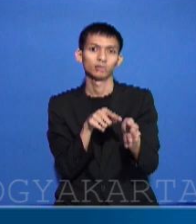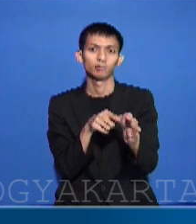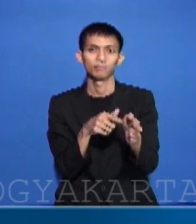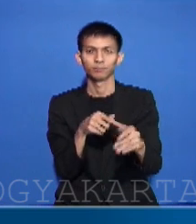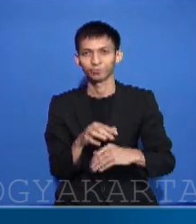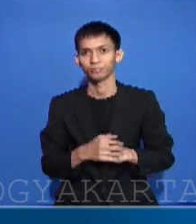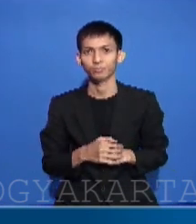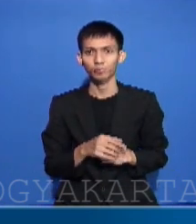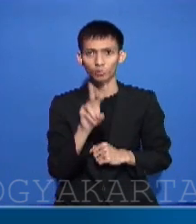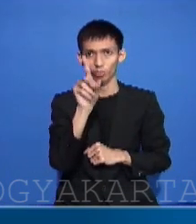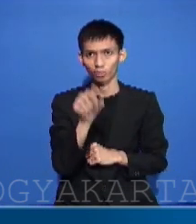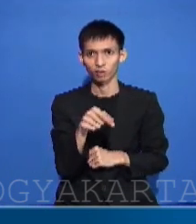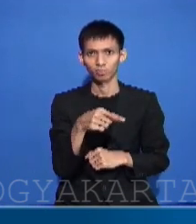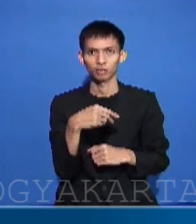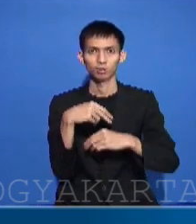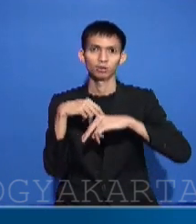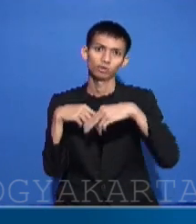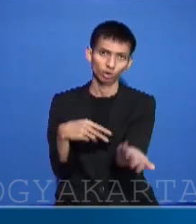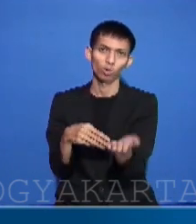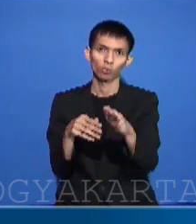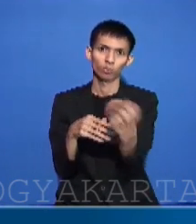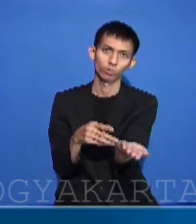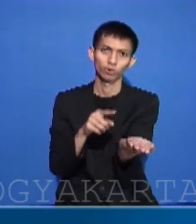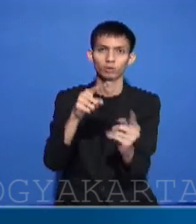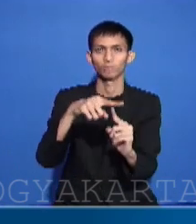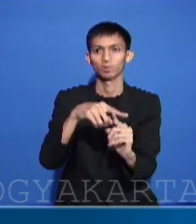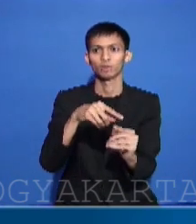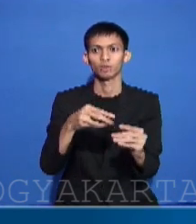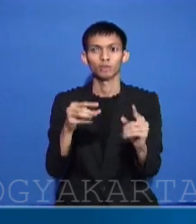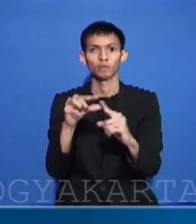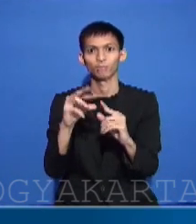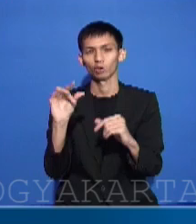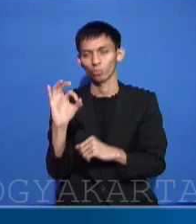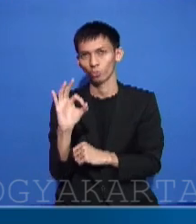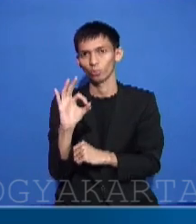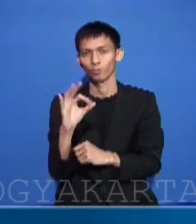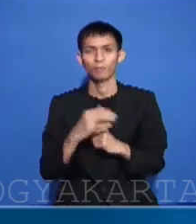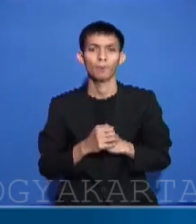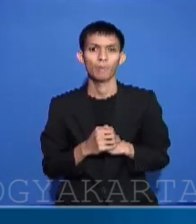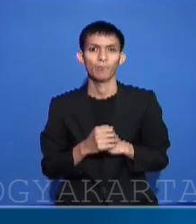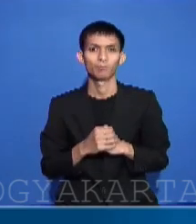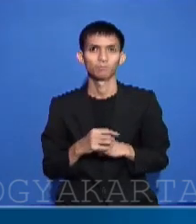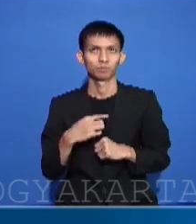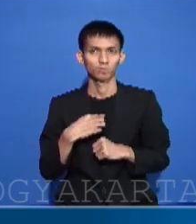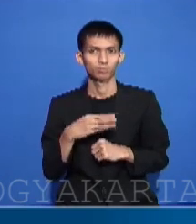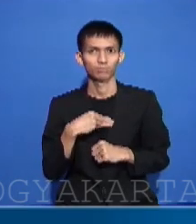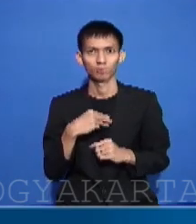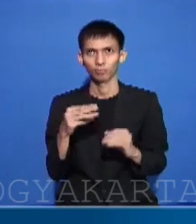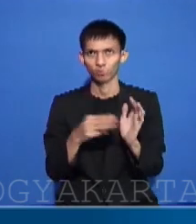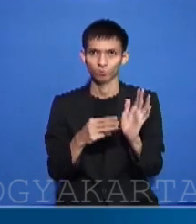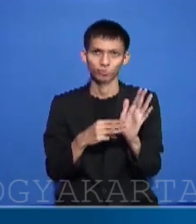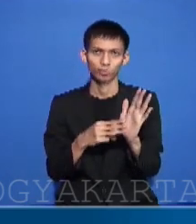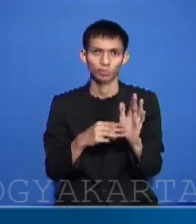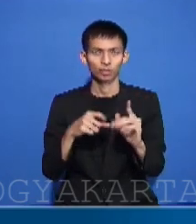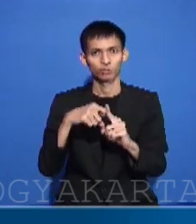Akibatnya kedua pelaku terjatuh di depan Ruko Metro Square, Kecamatan Mertoyudan. Menurut Muhammad Holik, kejadian